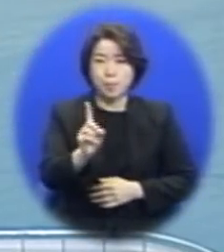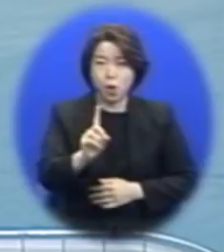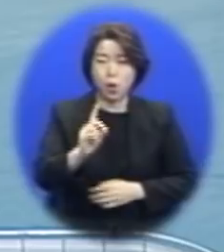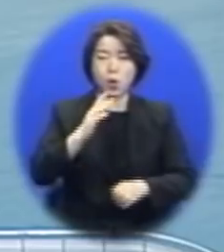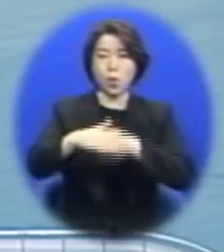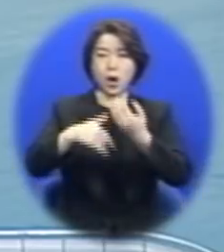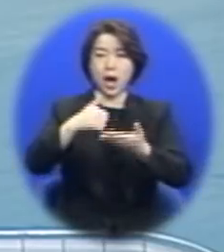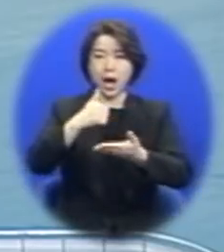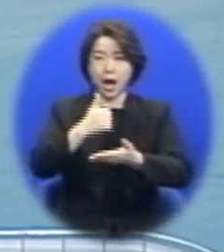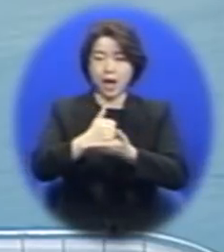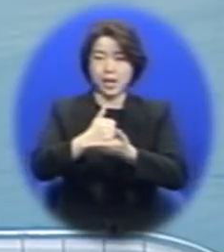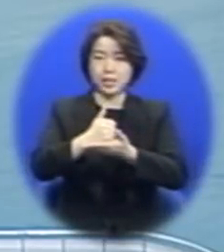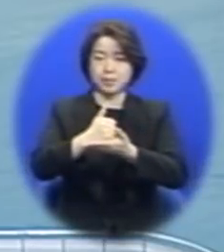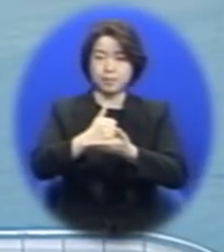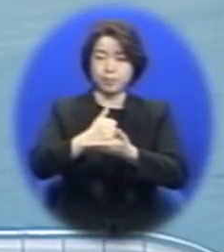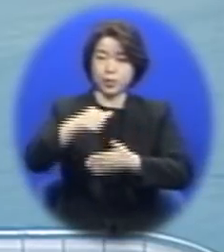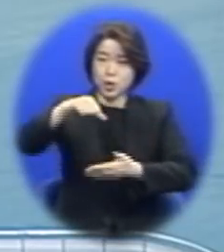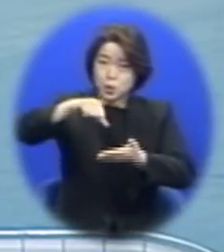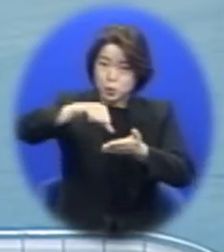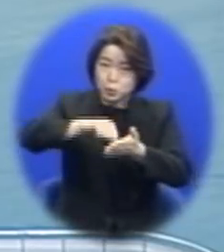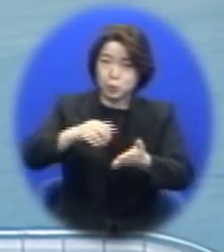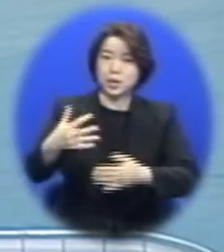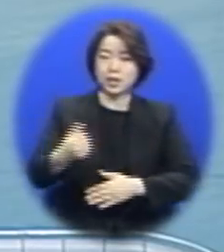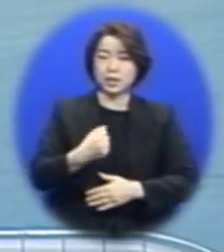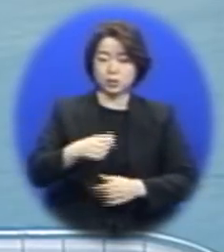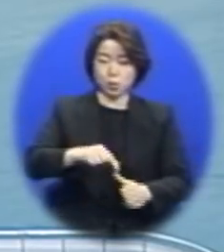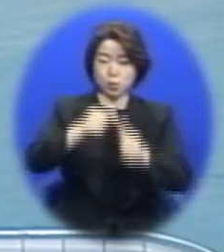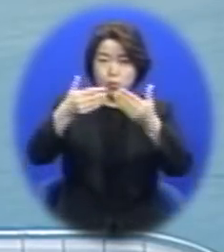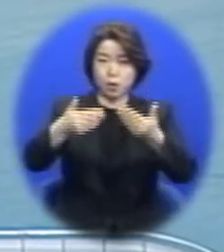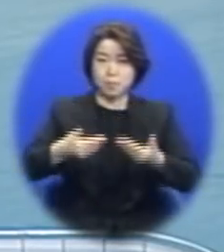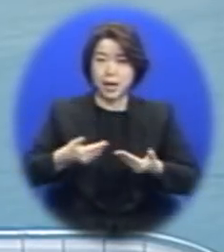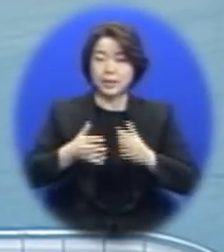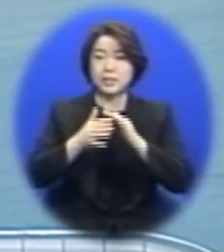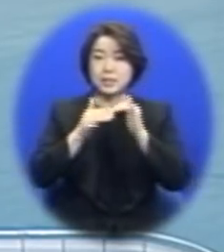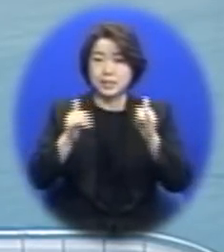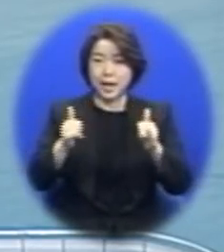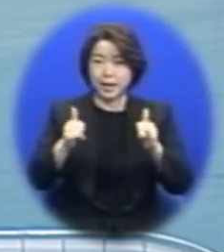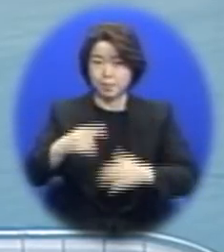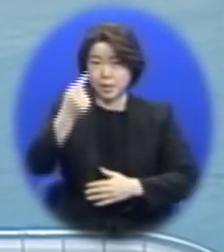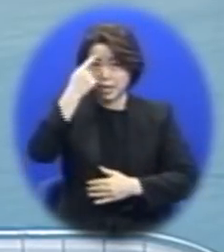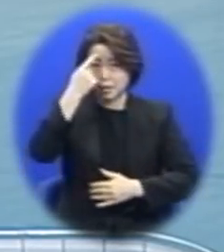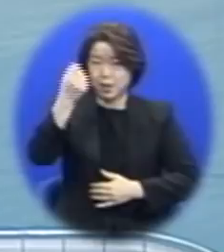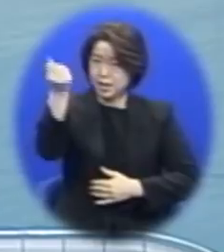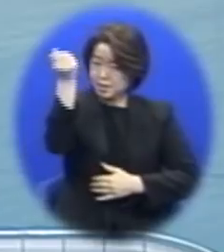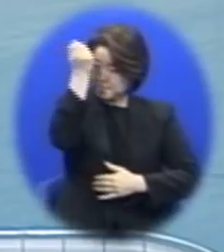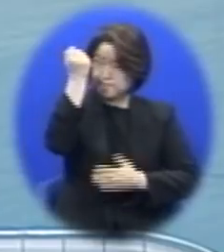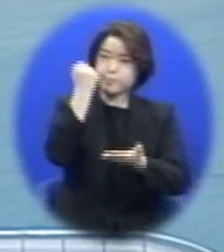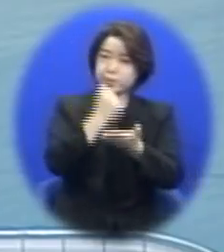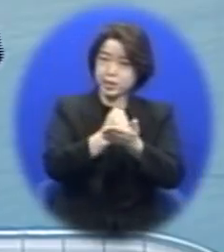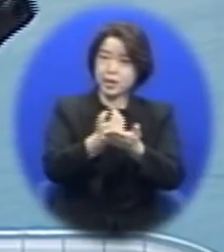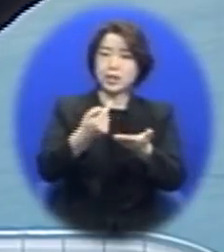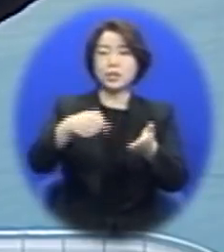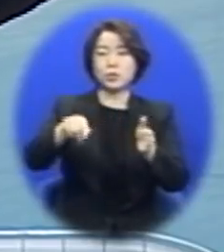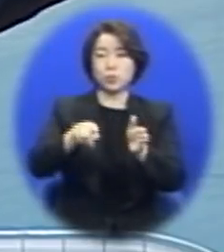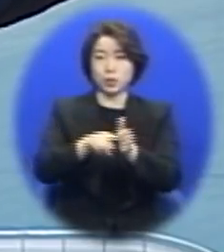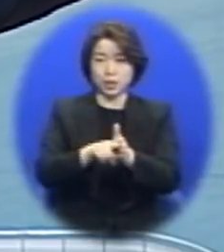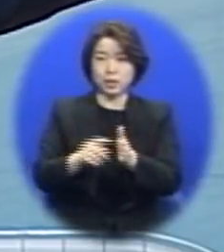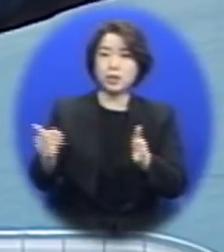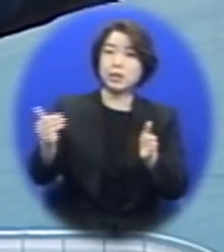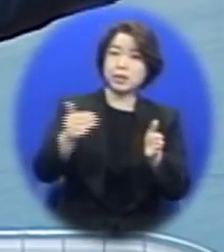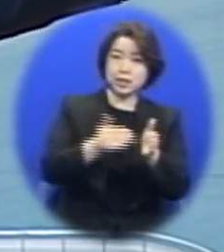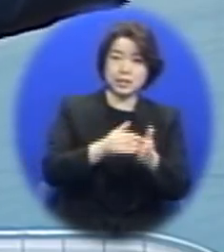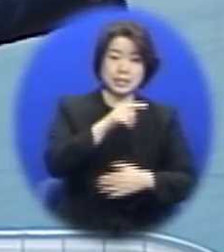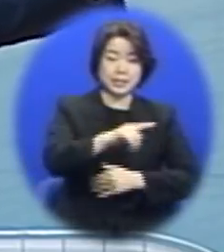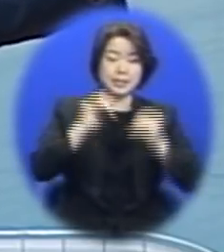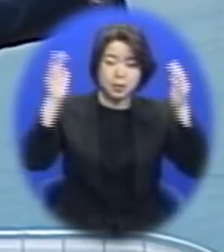하나님의 도장을 가지고 구원받을 성도의 머리에 이마에 인을 치기까지는 그